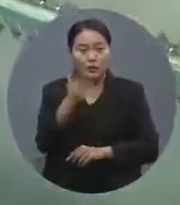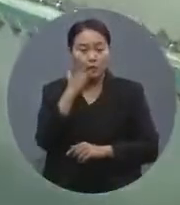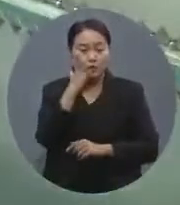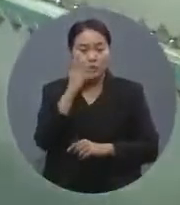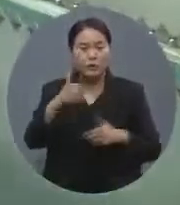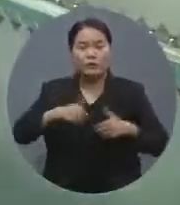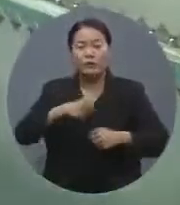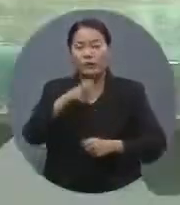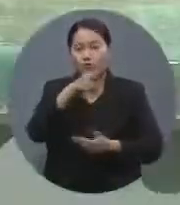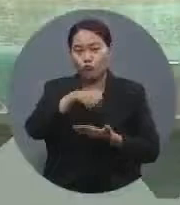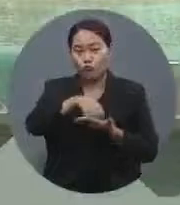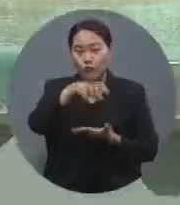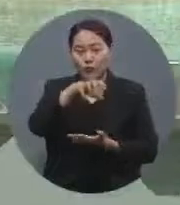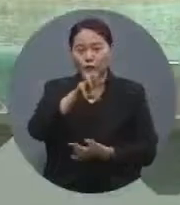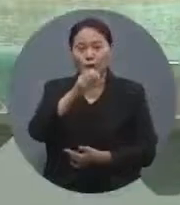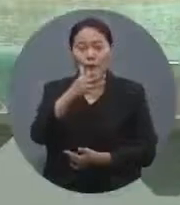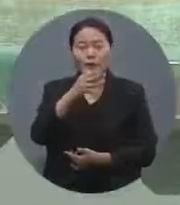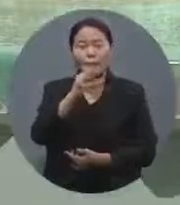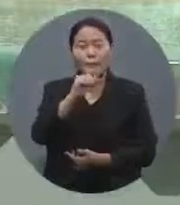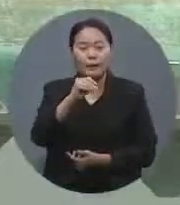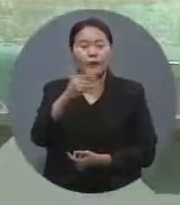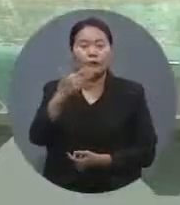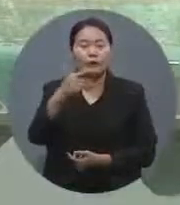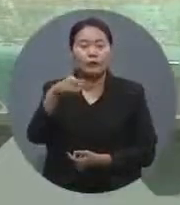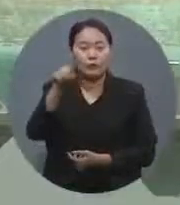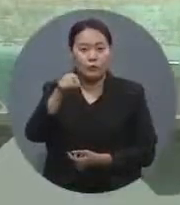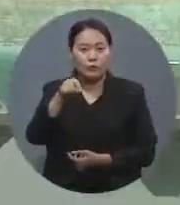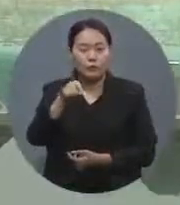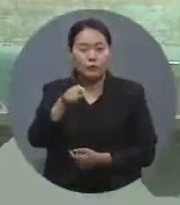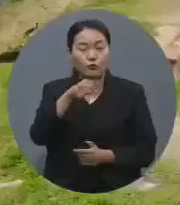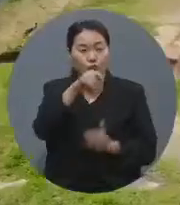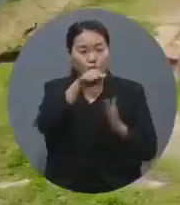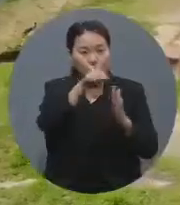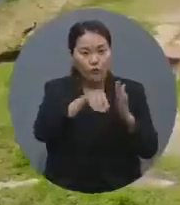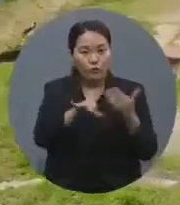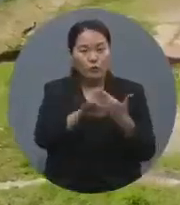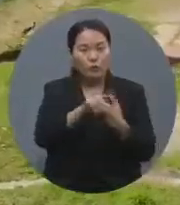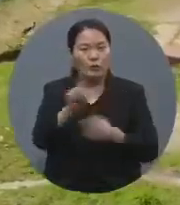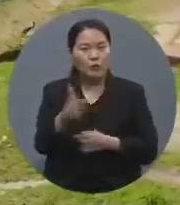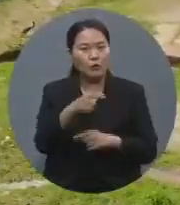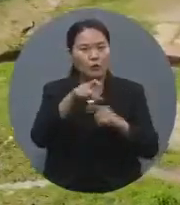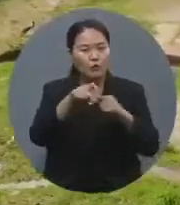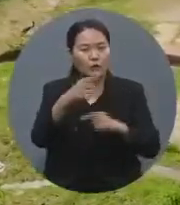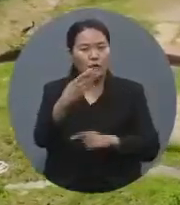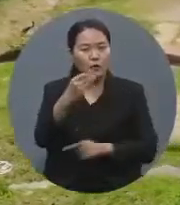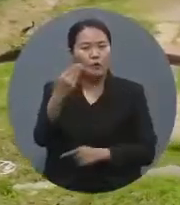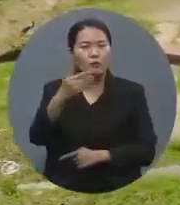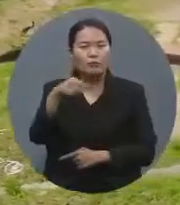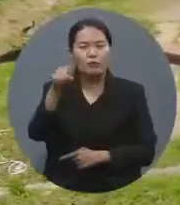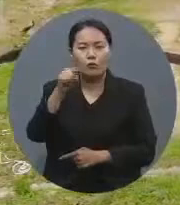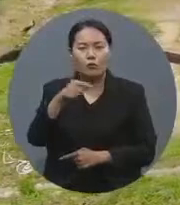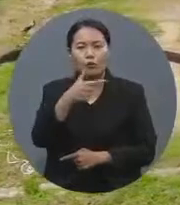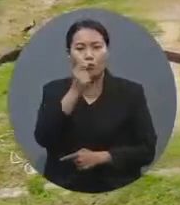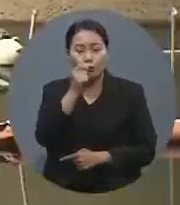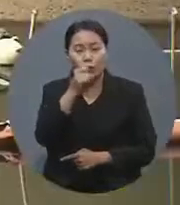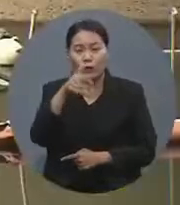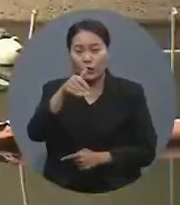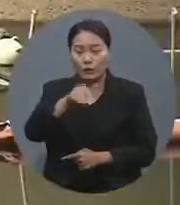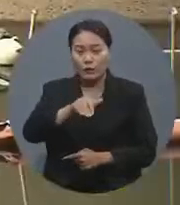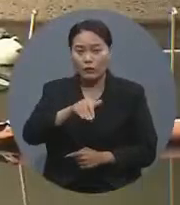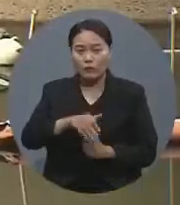울산에 필요한 물은 38만 9천여 톤. 사연댐 수위를 낮추면 하루 평균 13만 9천여 톤의 물이 부족하게